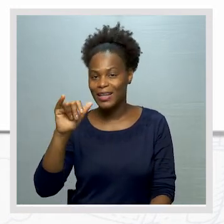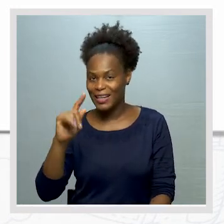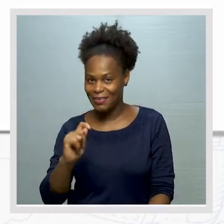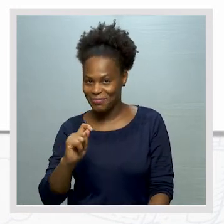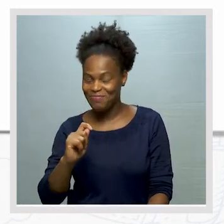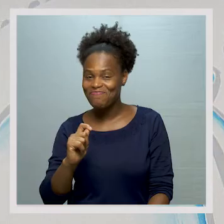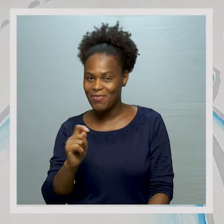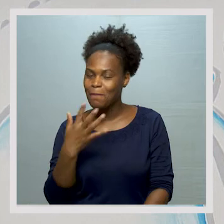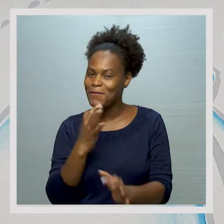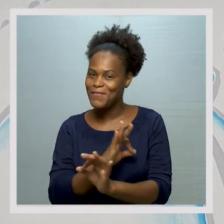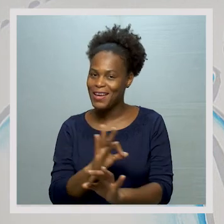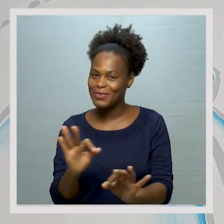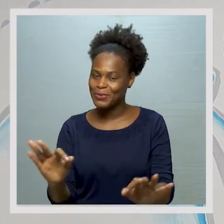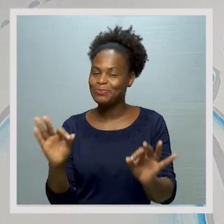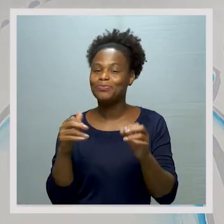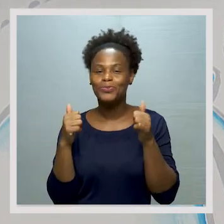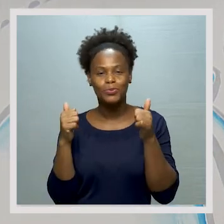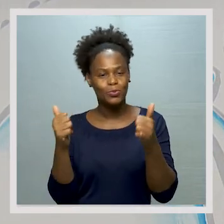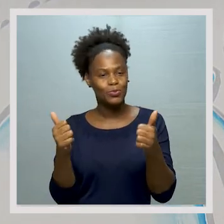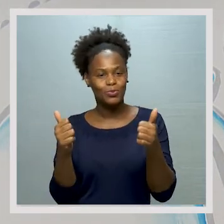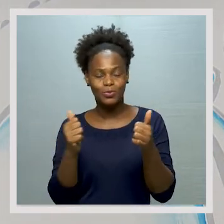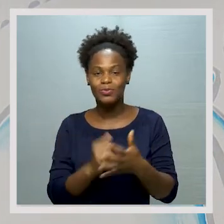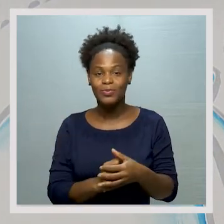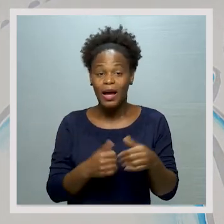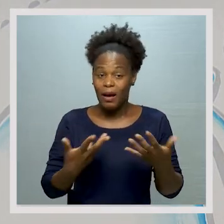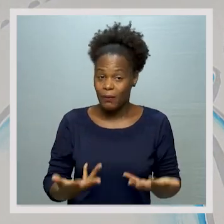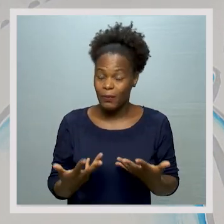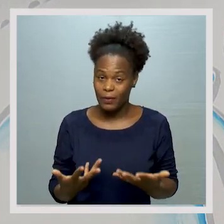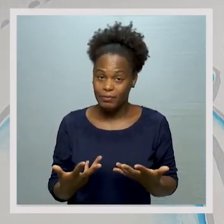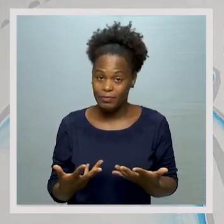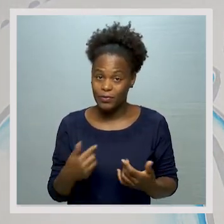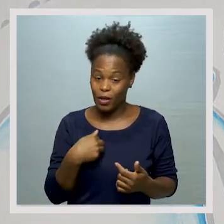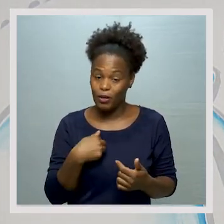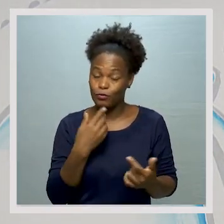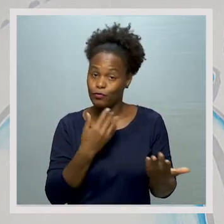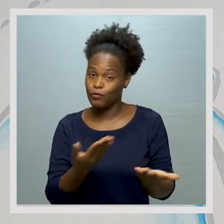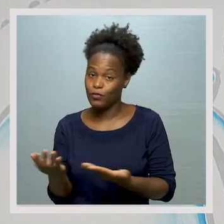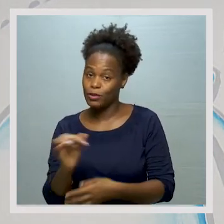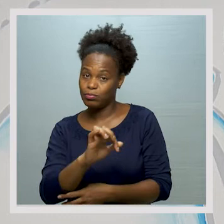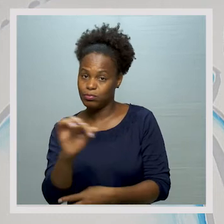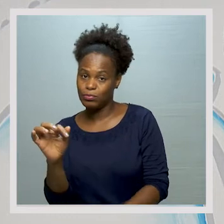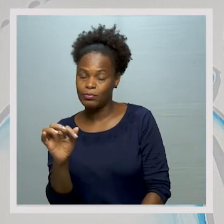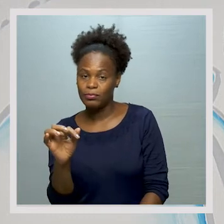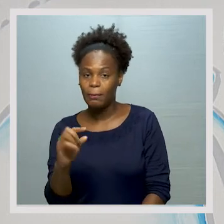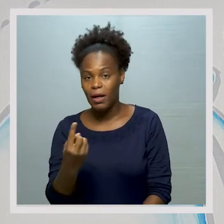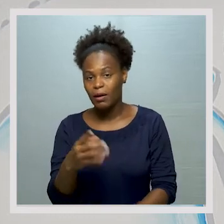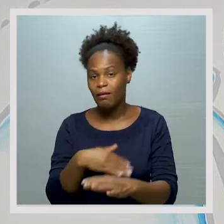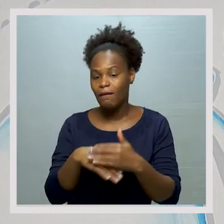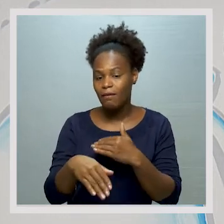Impeccable. Très bien. Maintenant, je vous invite à